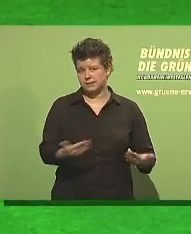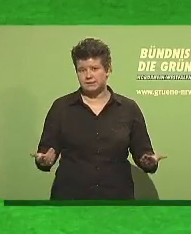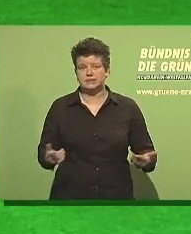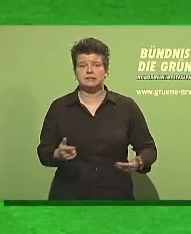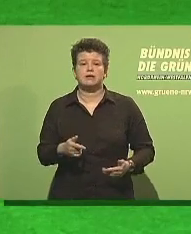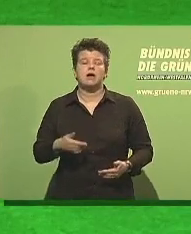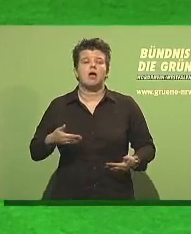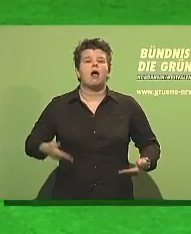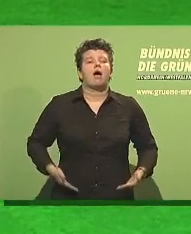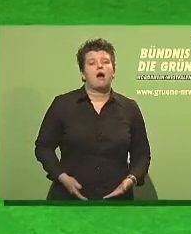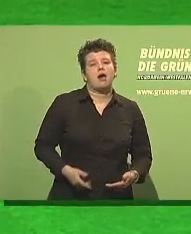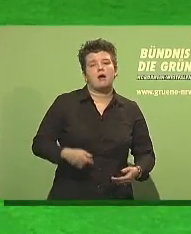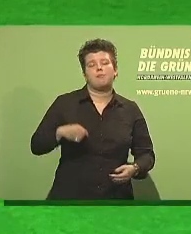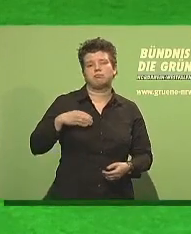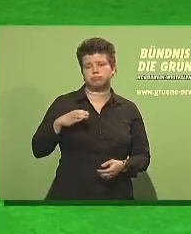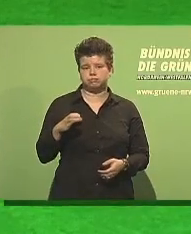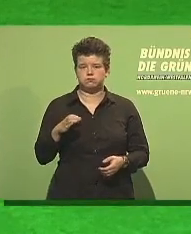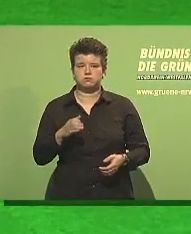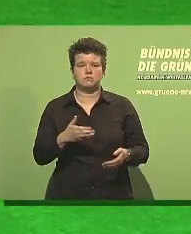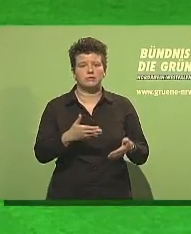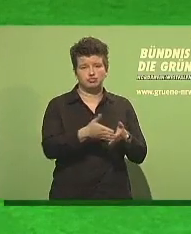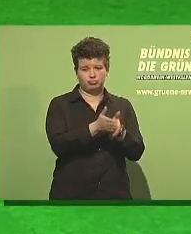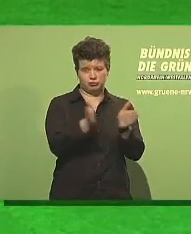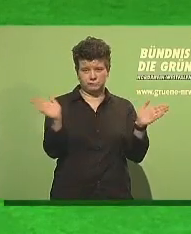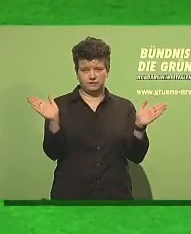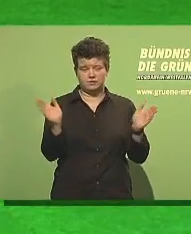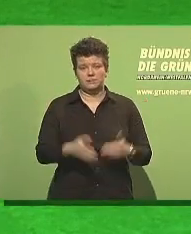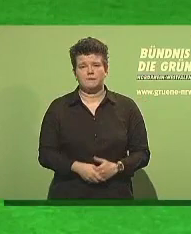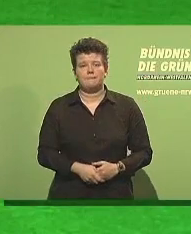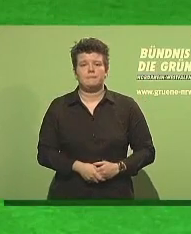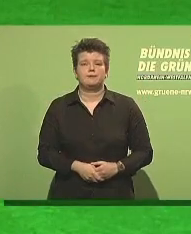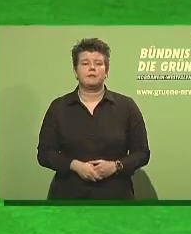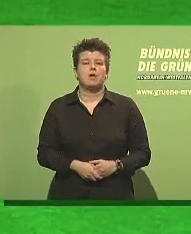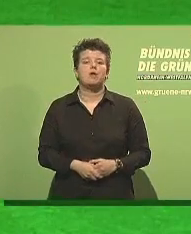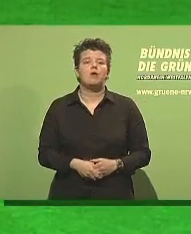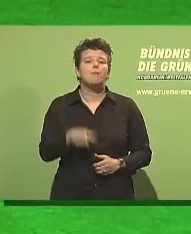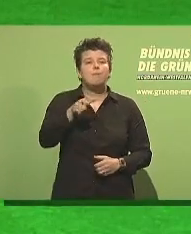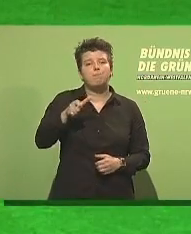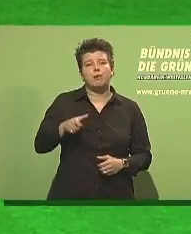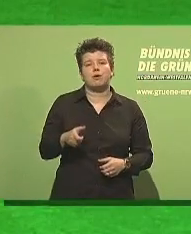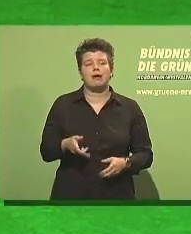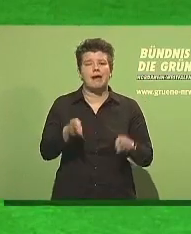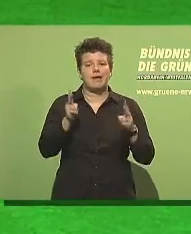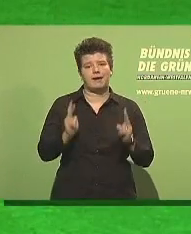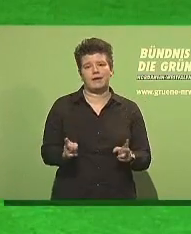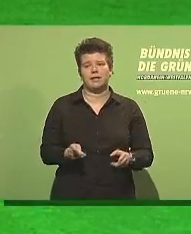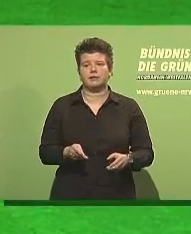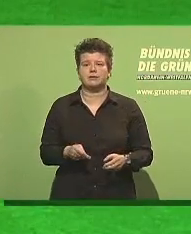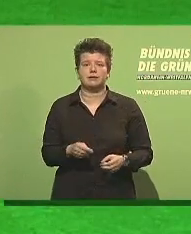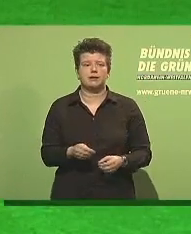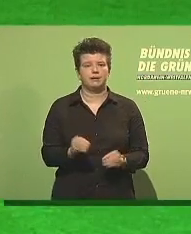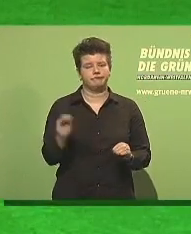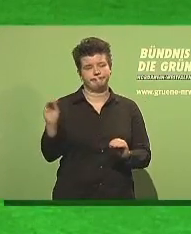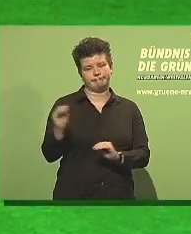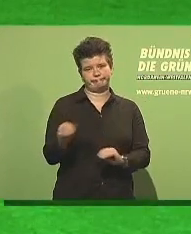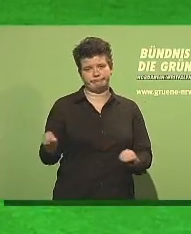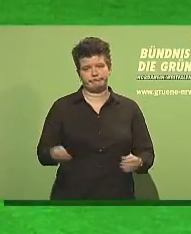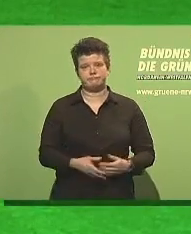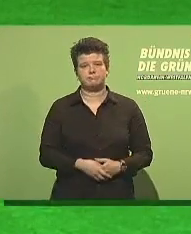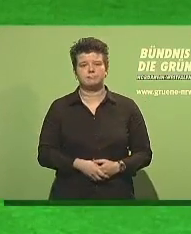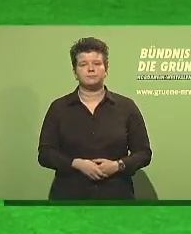die Bürgerinnenrechte werden mit Füßen getreten. Unter den Augen der angeblich so bürgerrechtlich